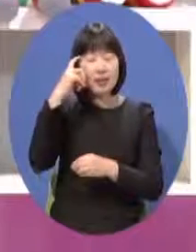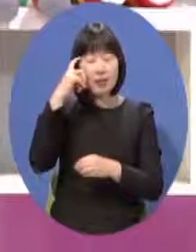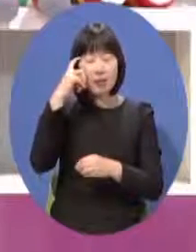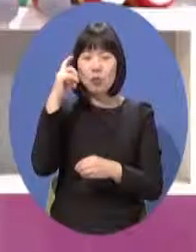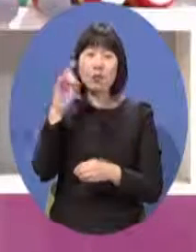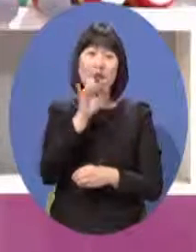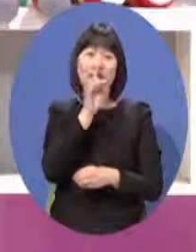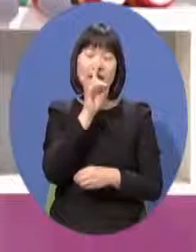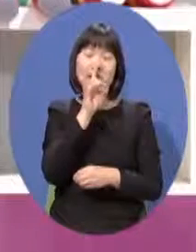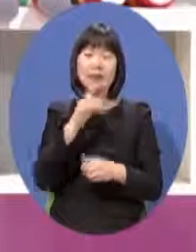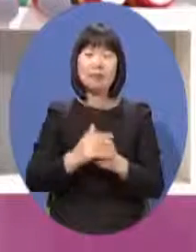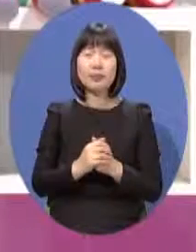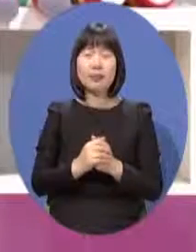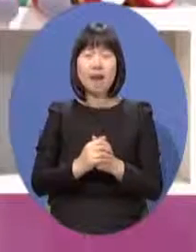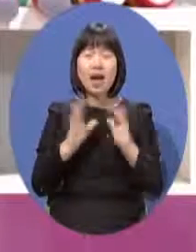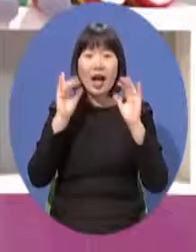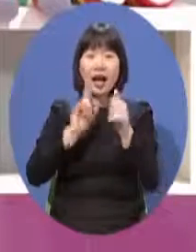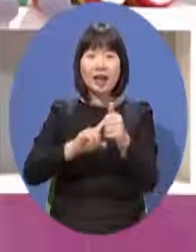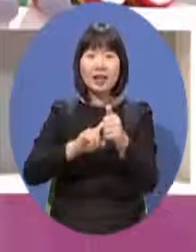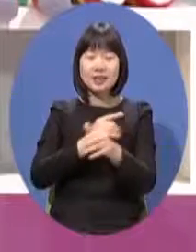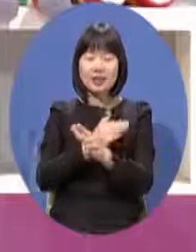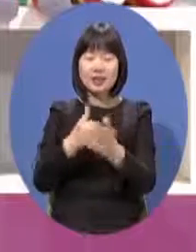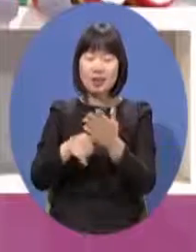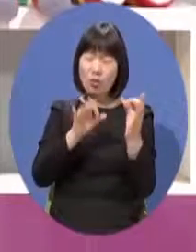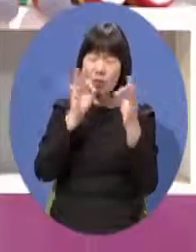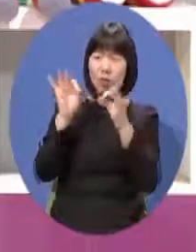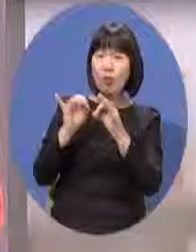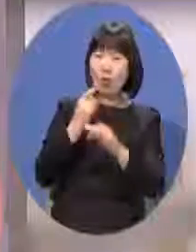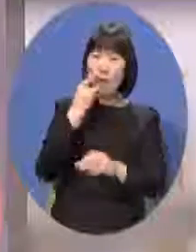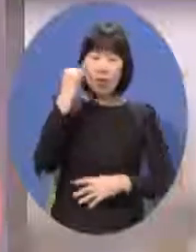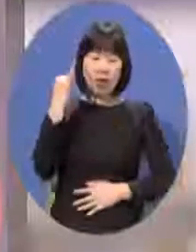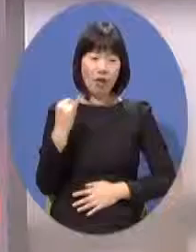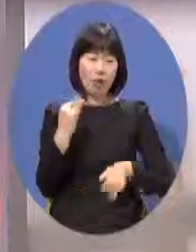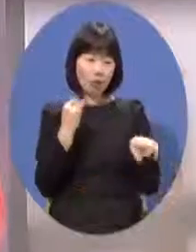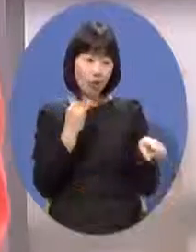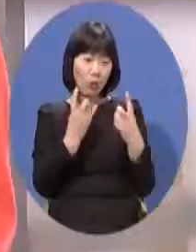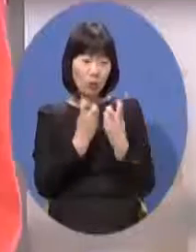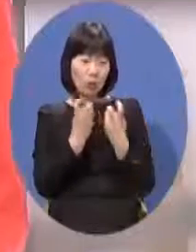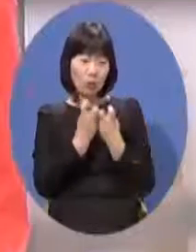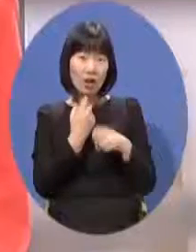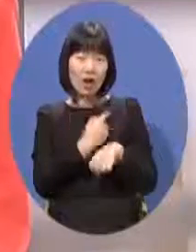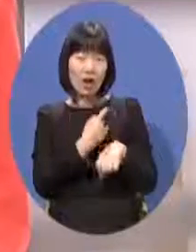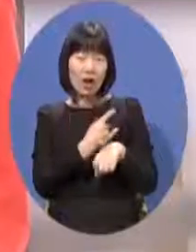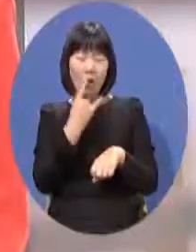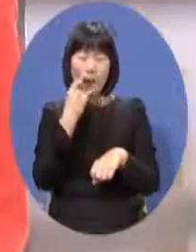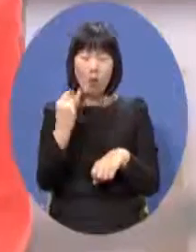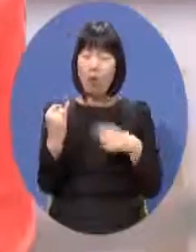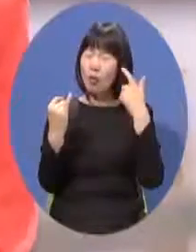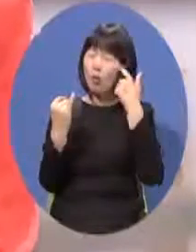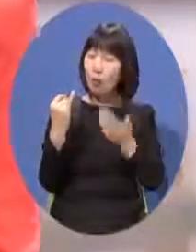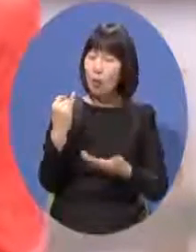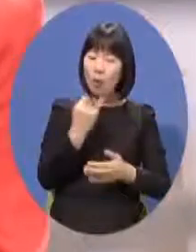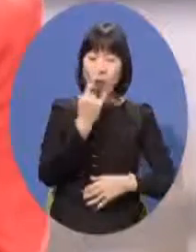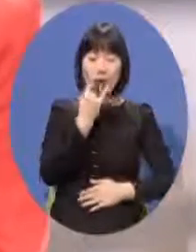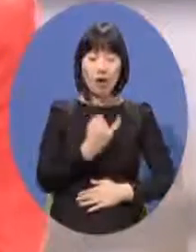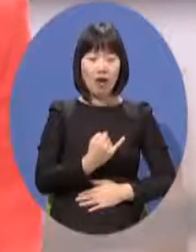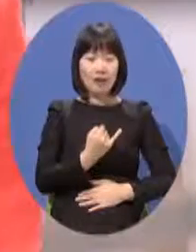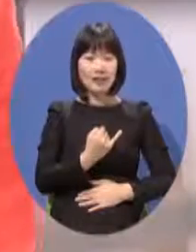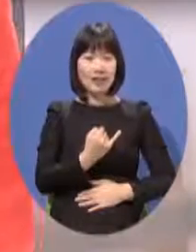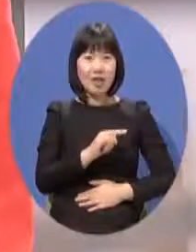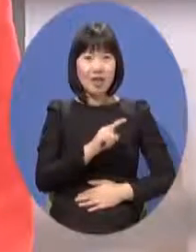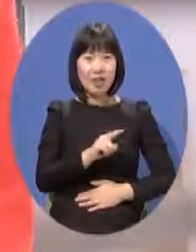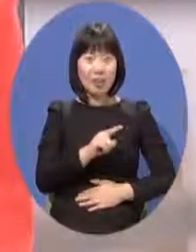안 돼요. 그래서 아이들이 장난감 보면 엄마 이거 어떻게 하는 거야? 라고 엄마한테 물어봐요. 네. 그럼 어머님은 매뉴얼을